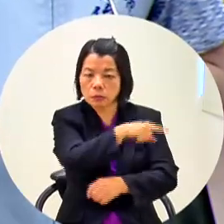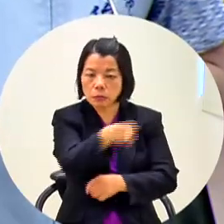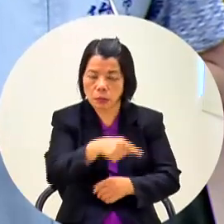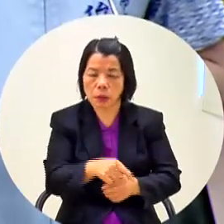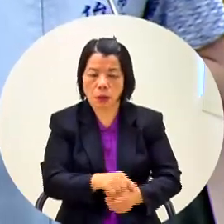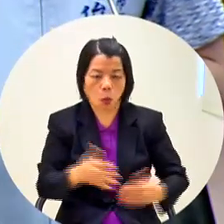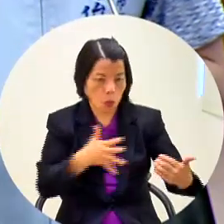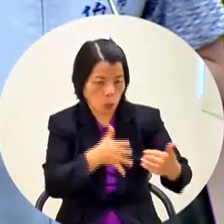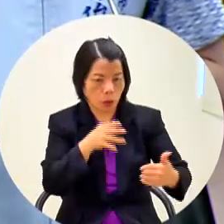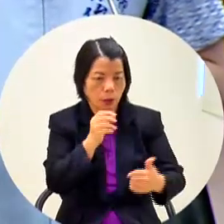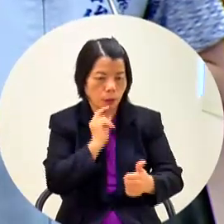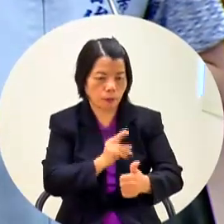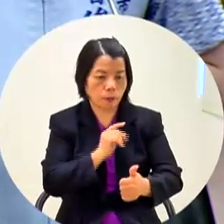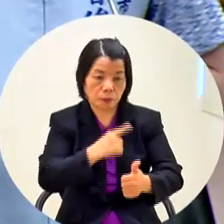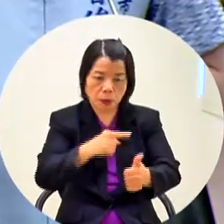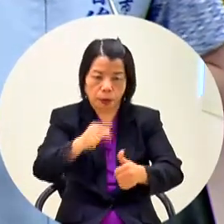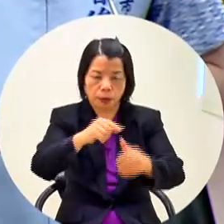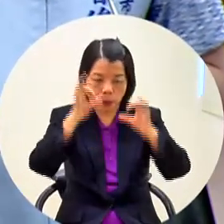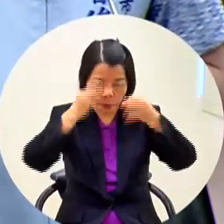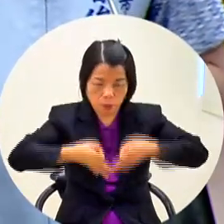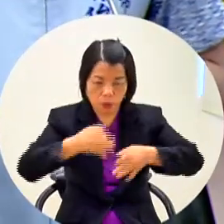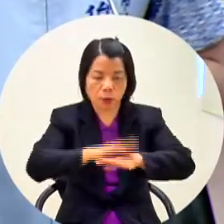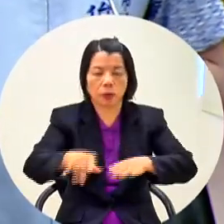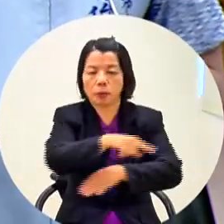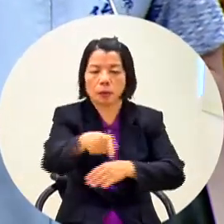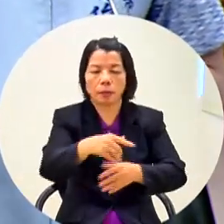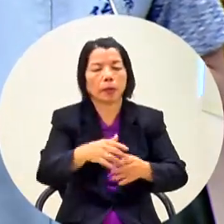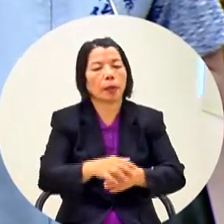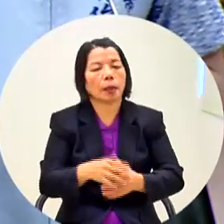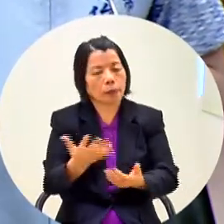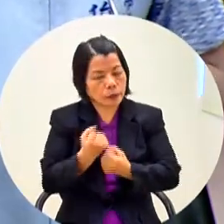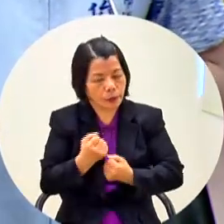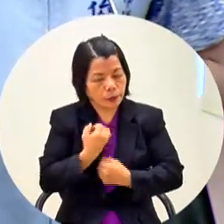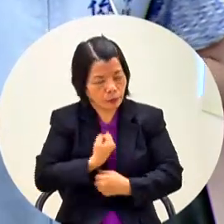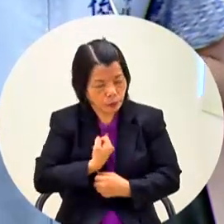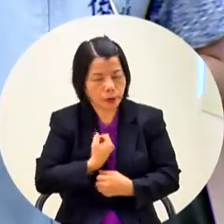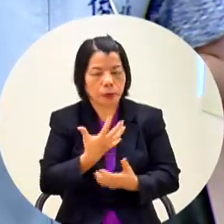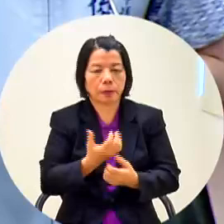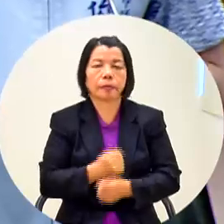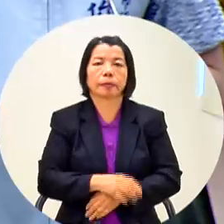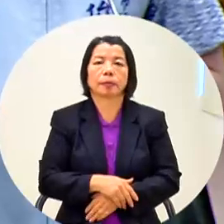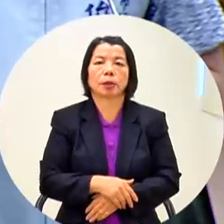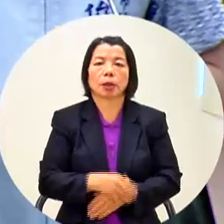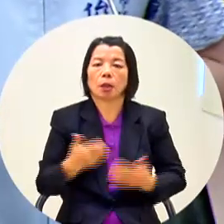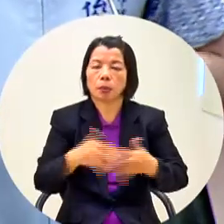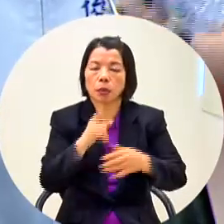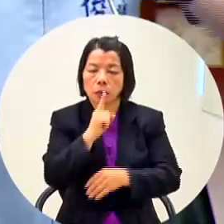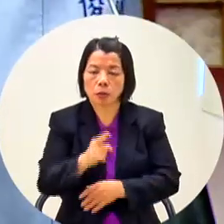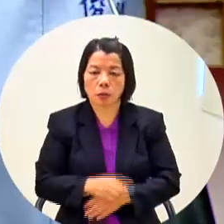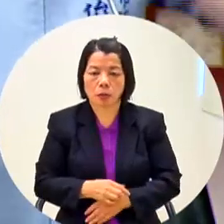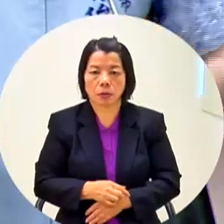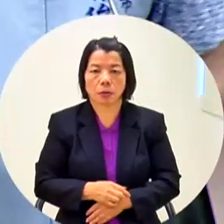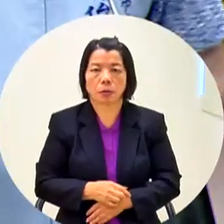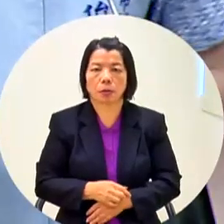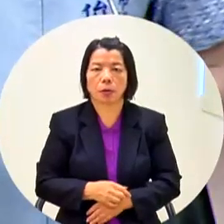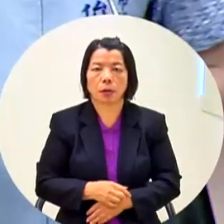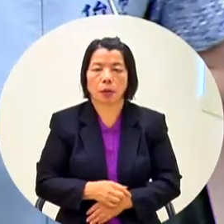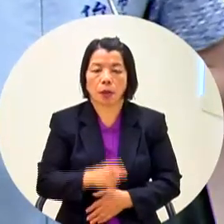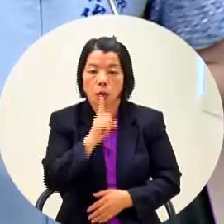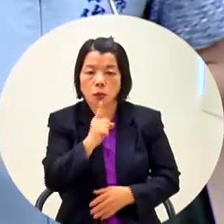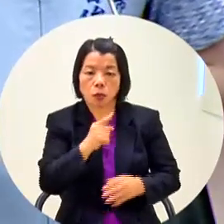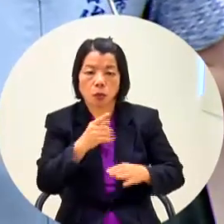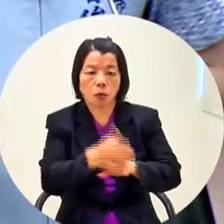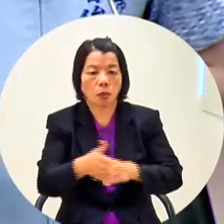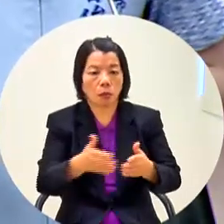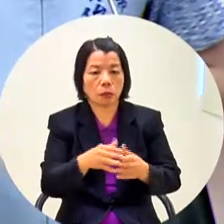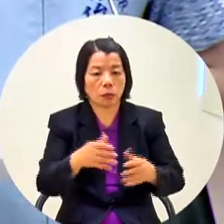我相信阮的市府团队拢会虚心来接受了吼。啊，不要什么话，啊好的，将来莫轮到你韩国的